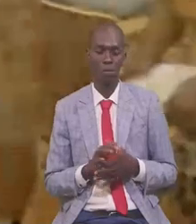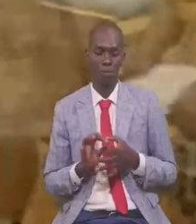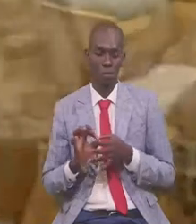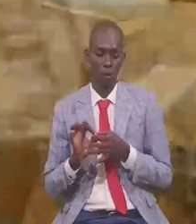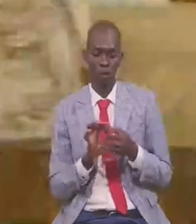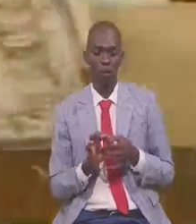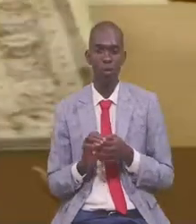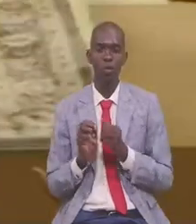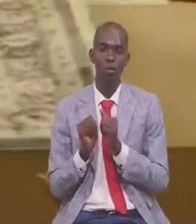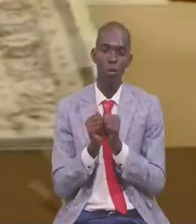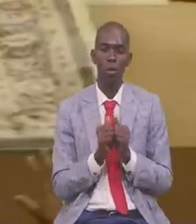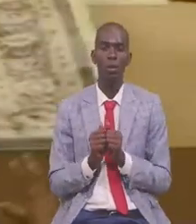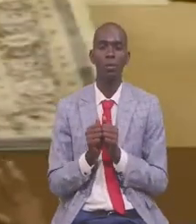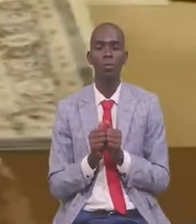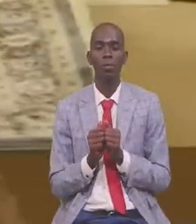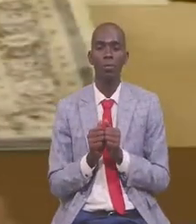Liés ensemble.